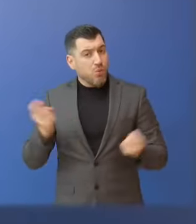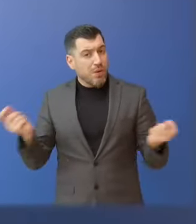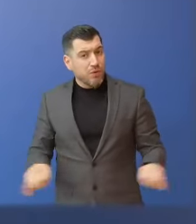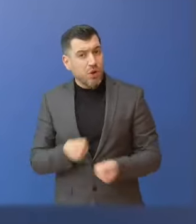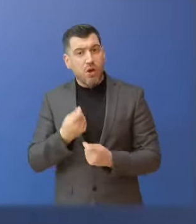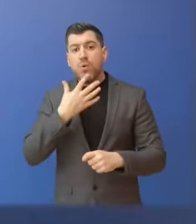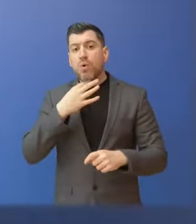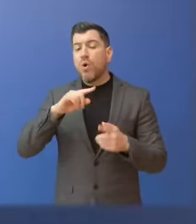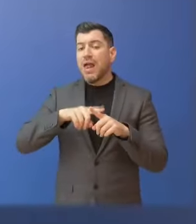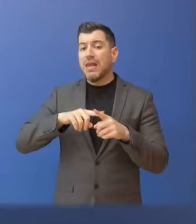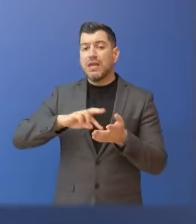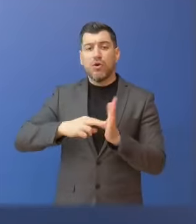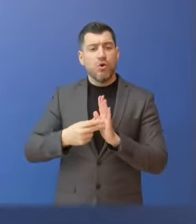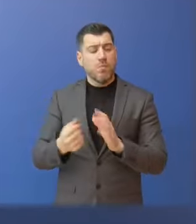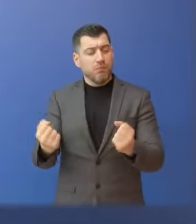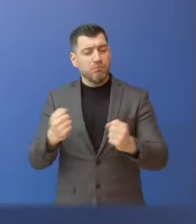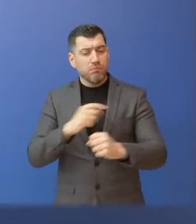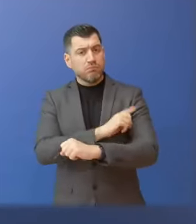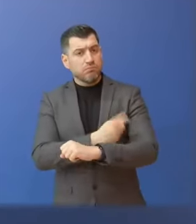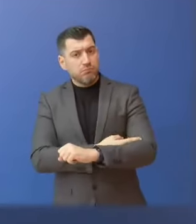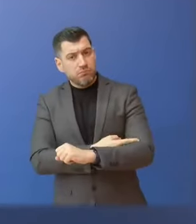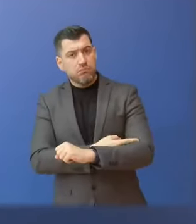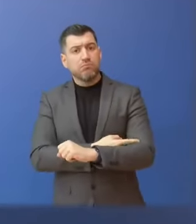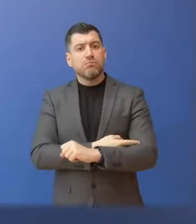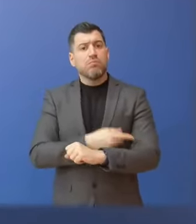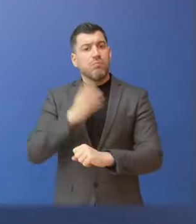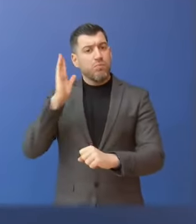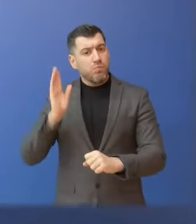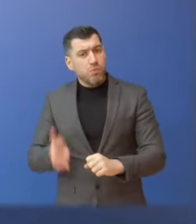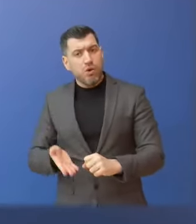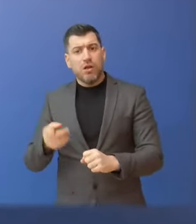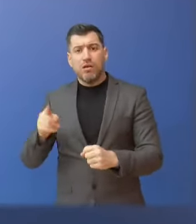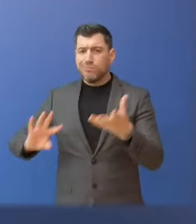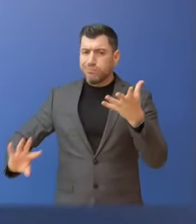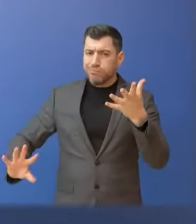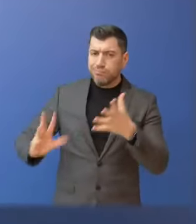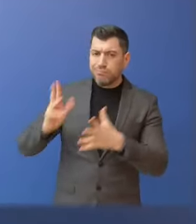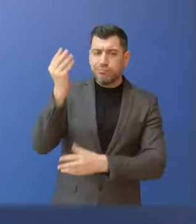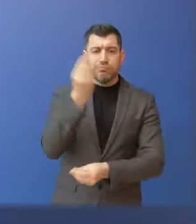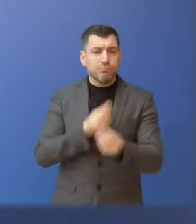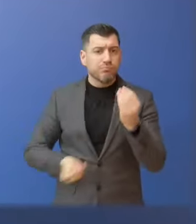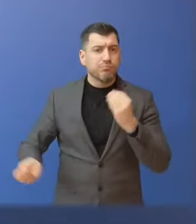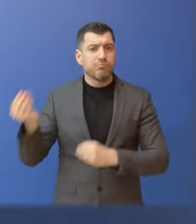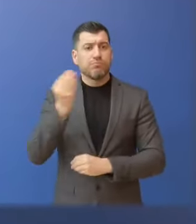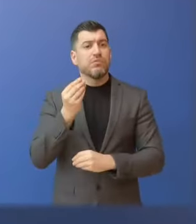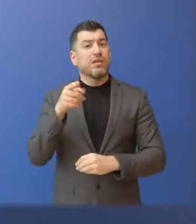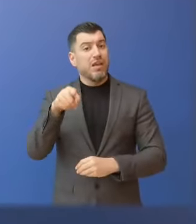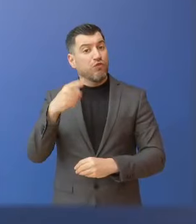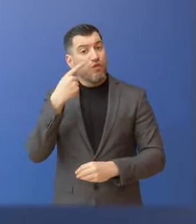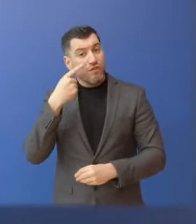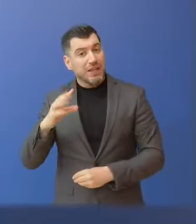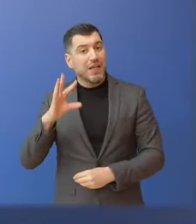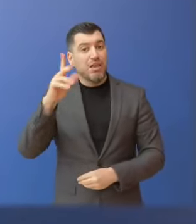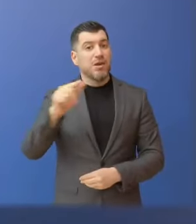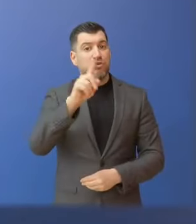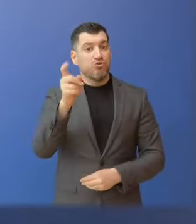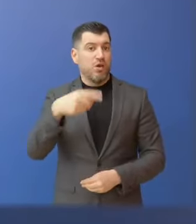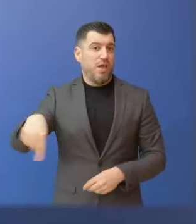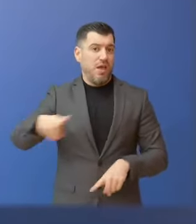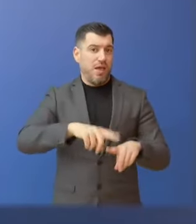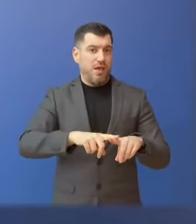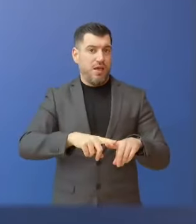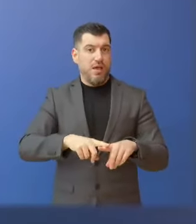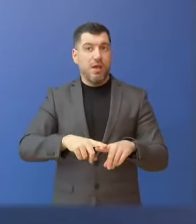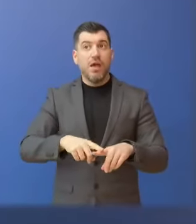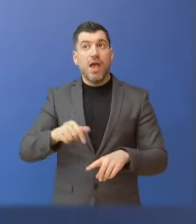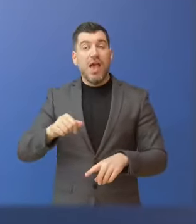είναι πλέον πιο ανθεκτική πιο οχυρωμένη με προοπτικές ανάπτυξης που αντανακλούν και στην καθημερινότητα των πολιτών η ελλάδα πλέον γίνεται είδηση για